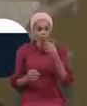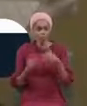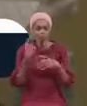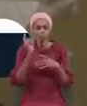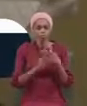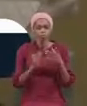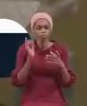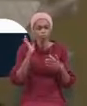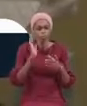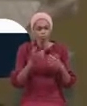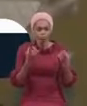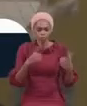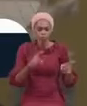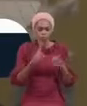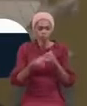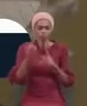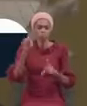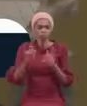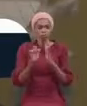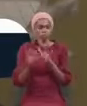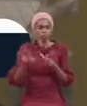présomptuux devant